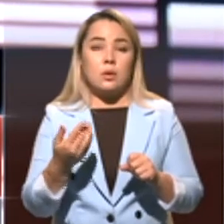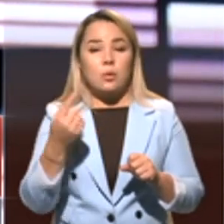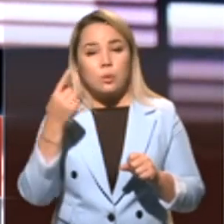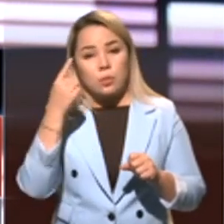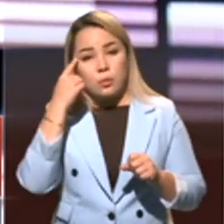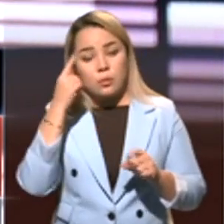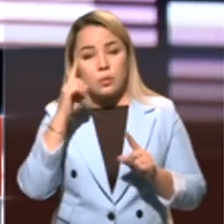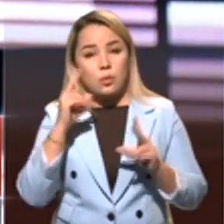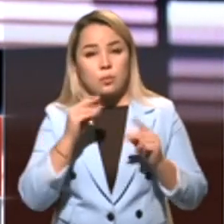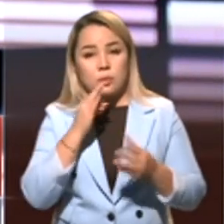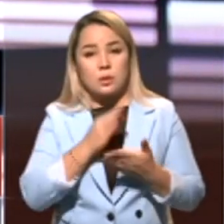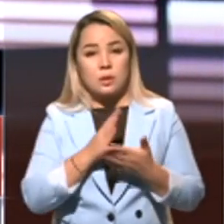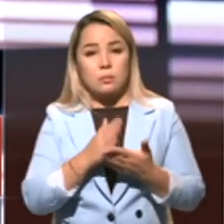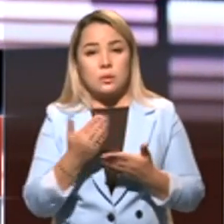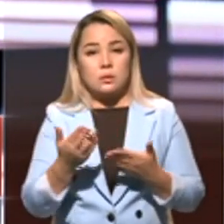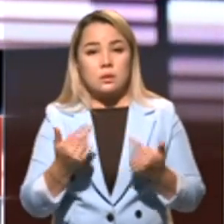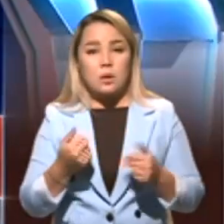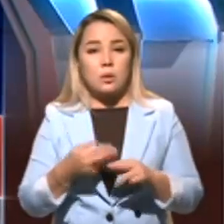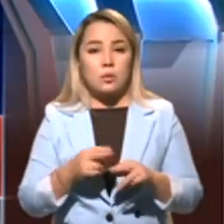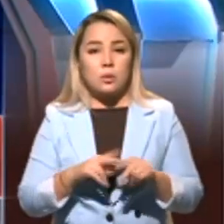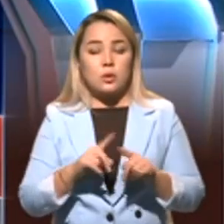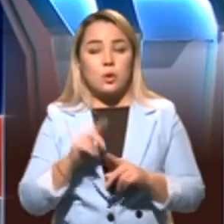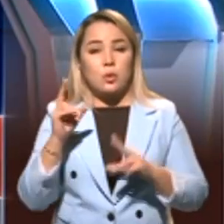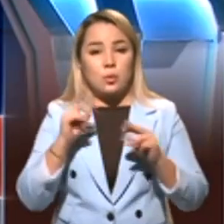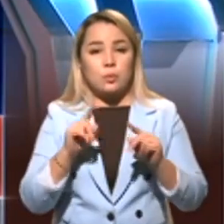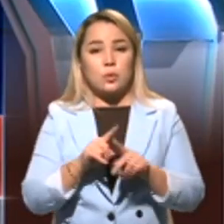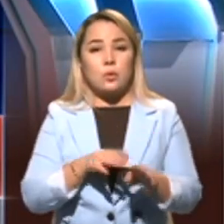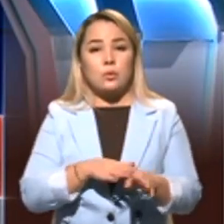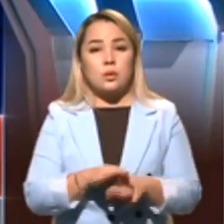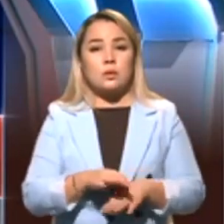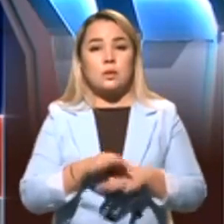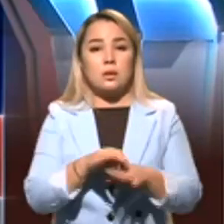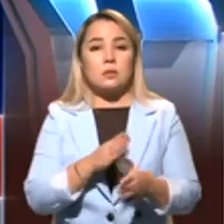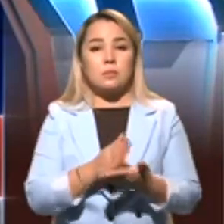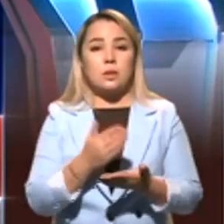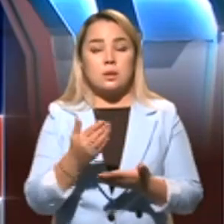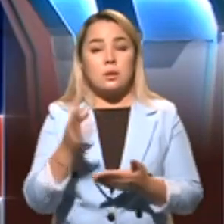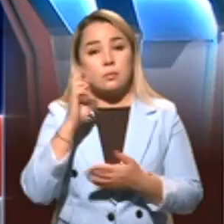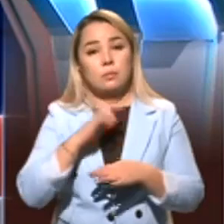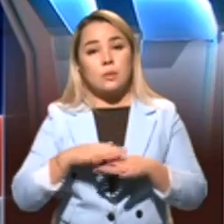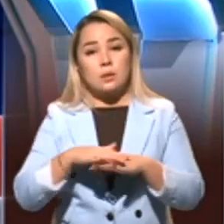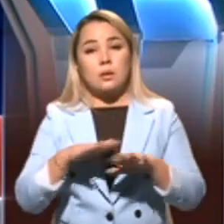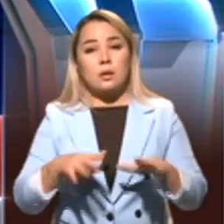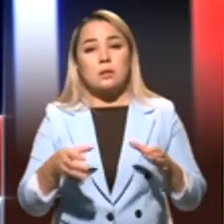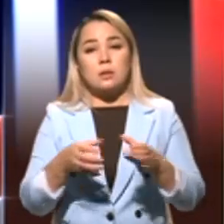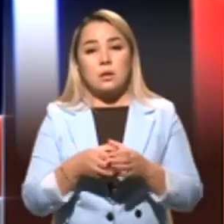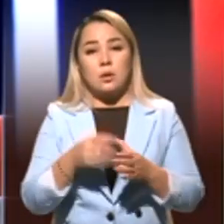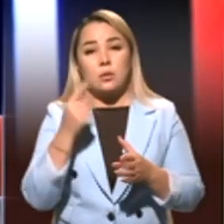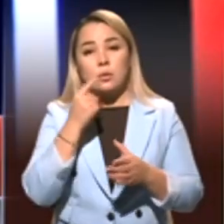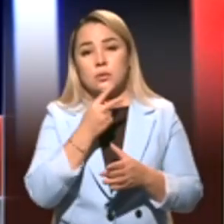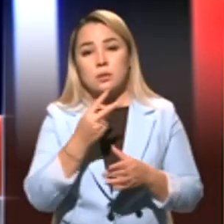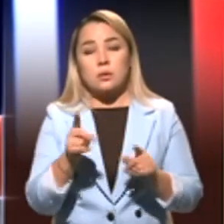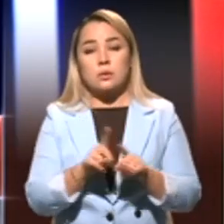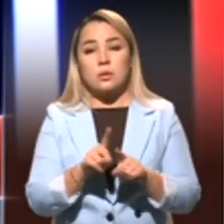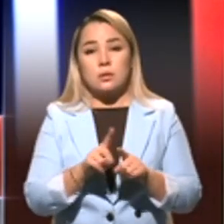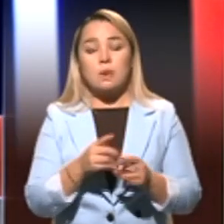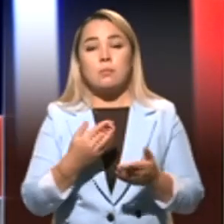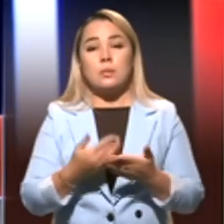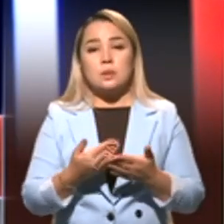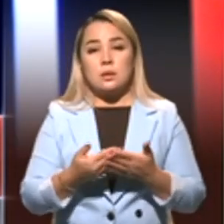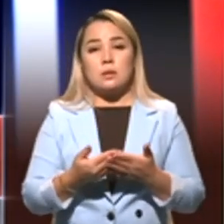келер деген үміт қой. Сондай бір үмітпен өткізіп отырмыз ғой. Осы біз енді мемлекетшіл көзқараспен қарайықшы.